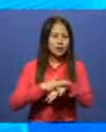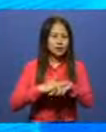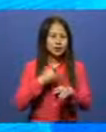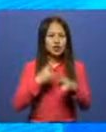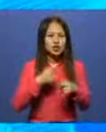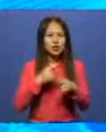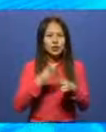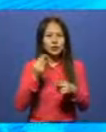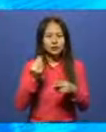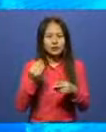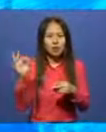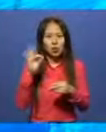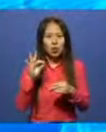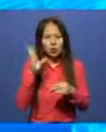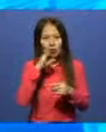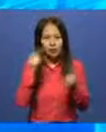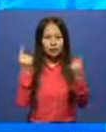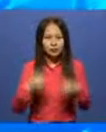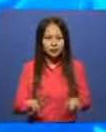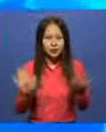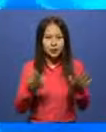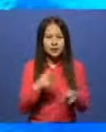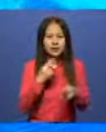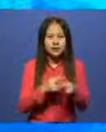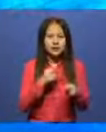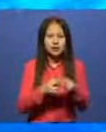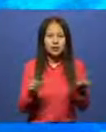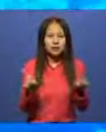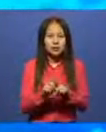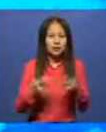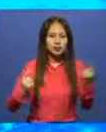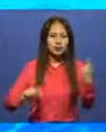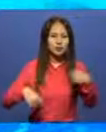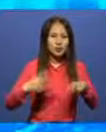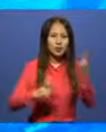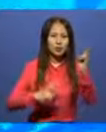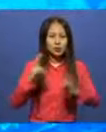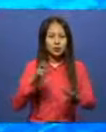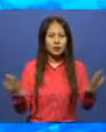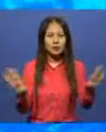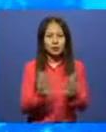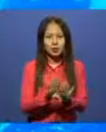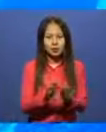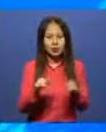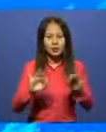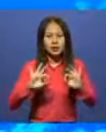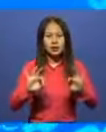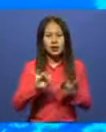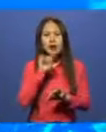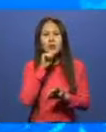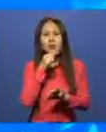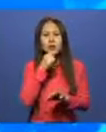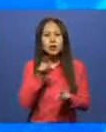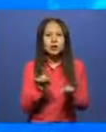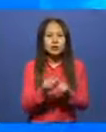бағасы өзінің қолдырау шегіне жетті. Салдарынан бірнеше темір кеніштері шығынға батып, өндіріс ошақтары жабылуда. Бұл жағдай Бразилдегі